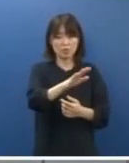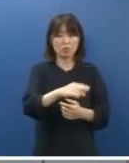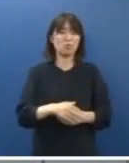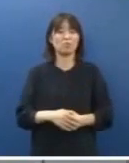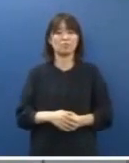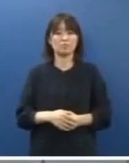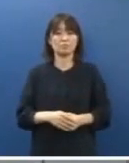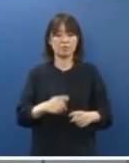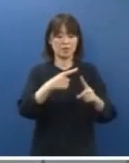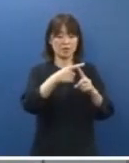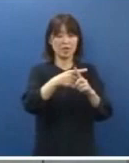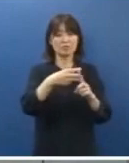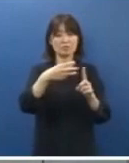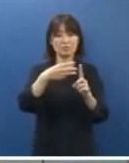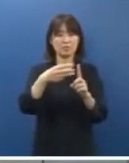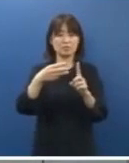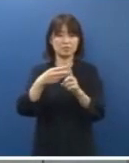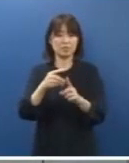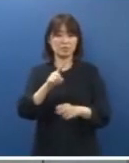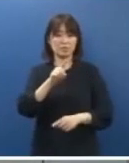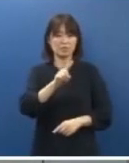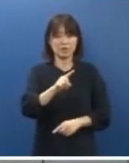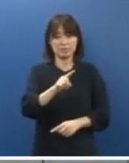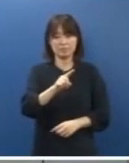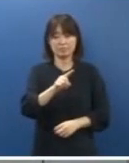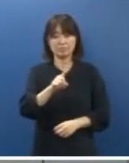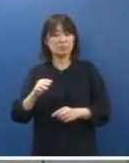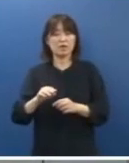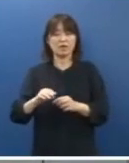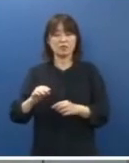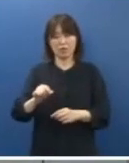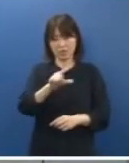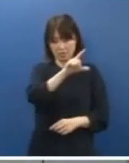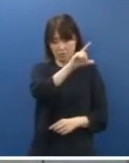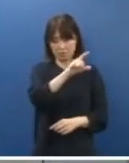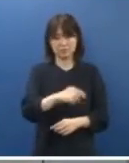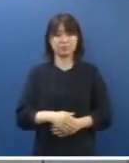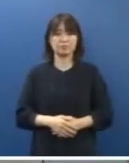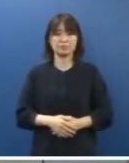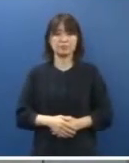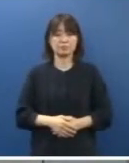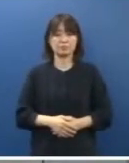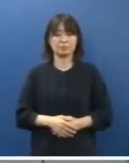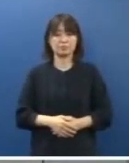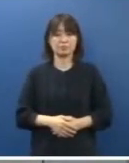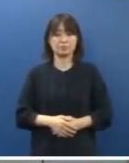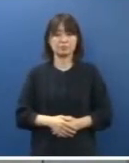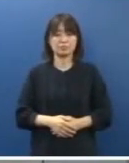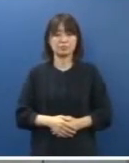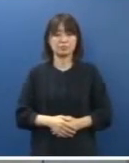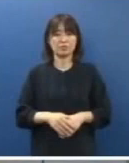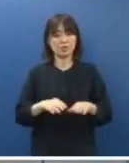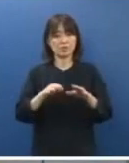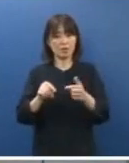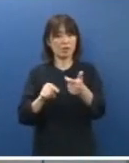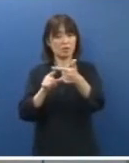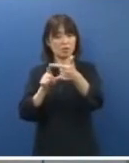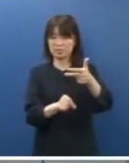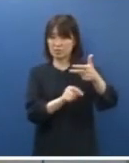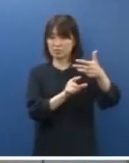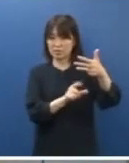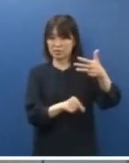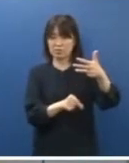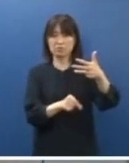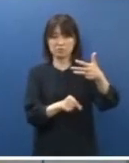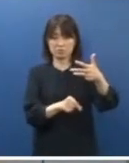っと XBB116 というものがだんだんと増えてきまして、今これが、主流に、この、6月、7月、そして8月